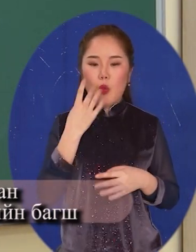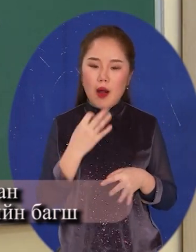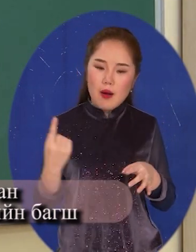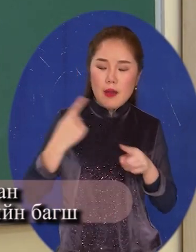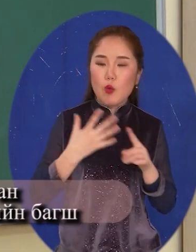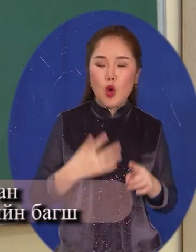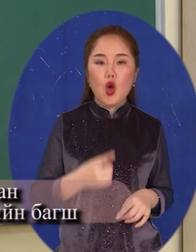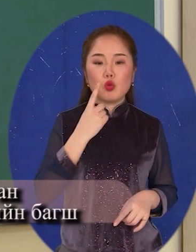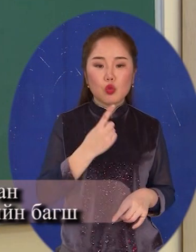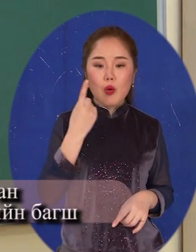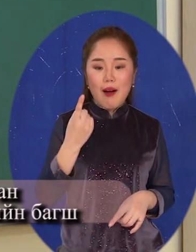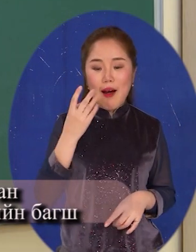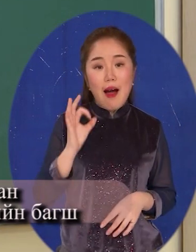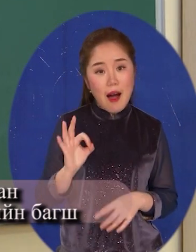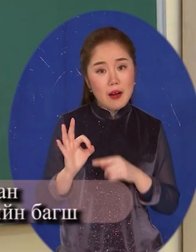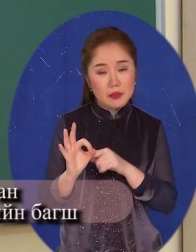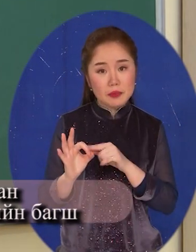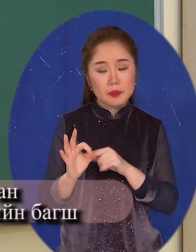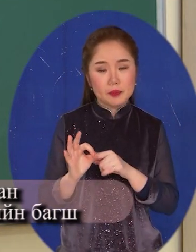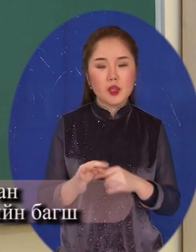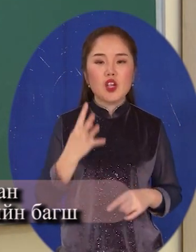арттырғанда 56 бар деп көріп,